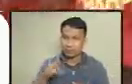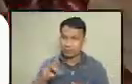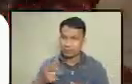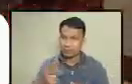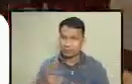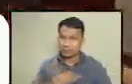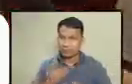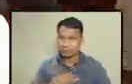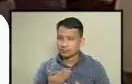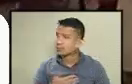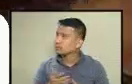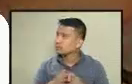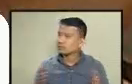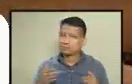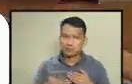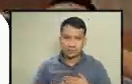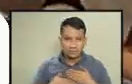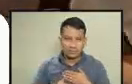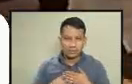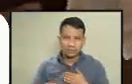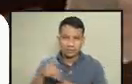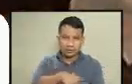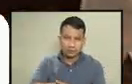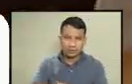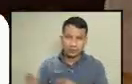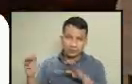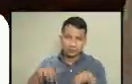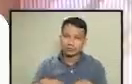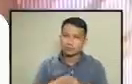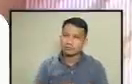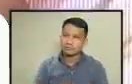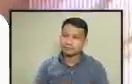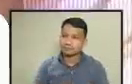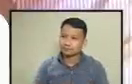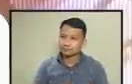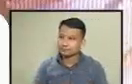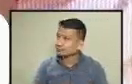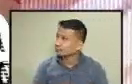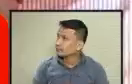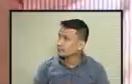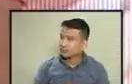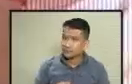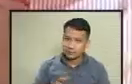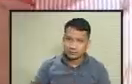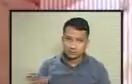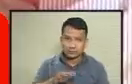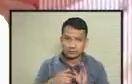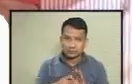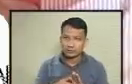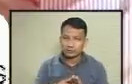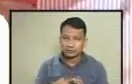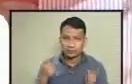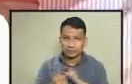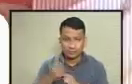saya, napakasaya. Gabi pa lang, nandito na ako. I just love that being part of the Ginebra Nation. It's changed